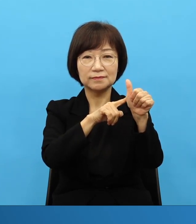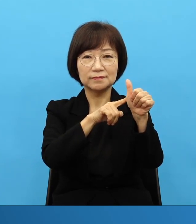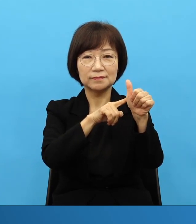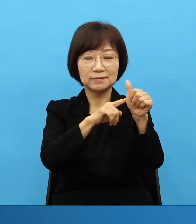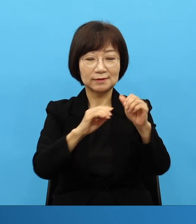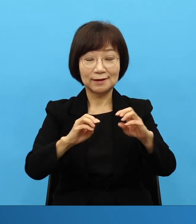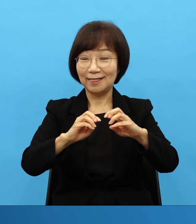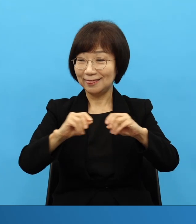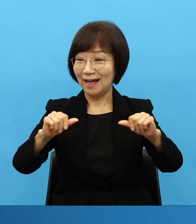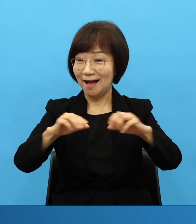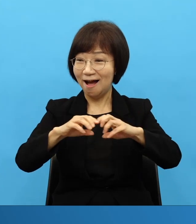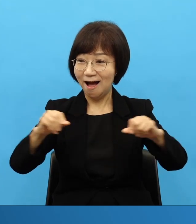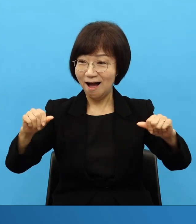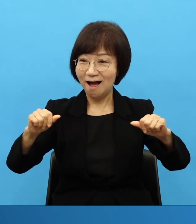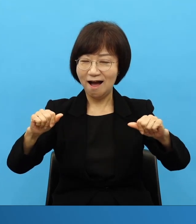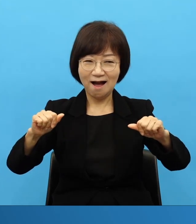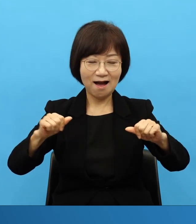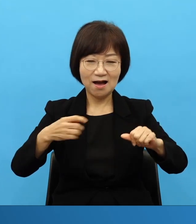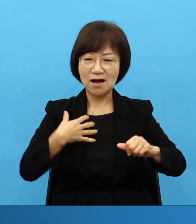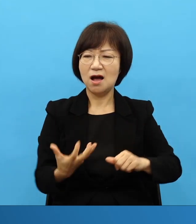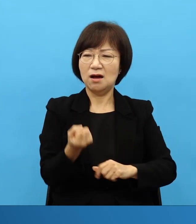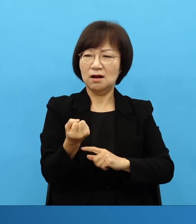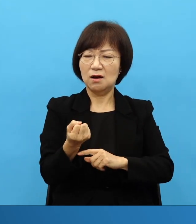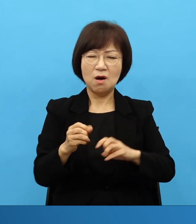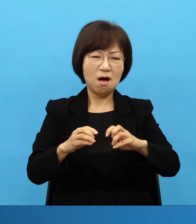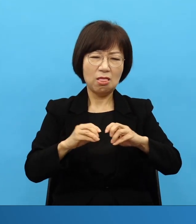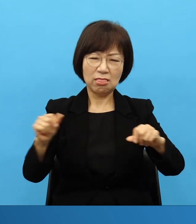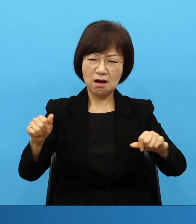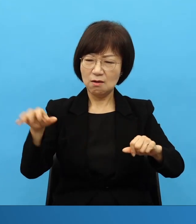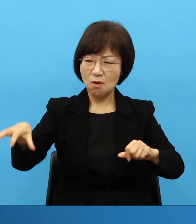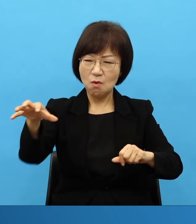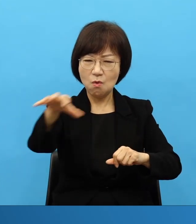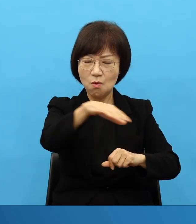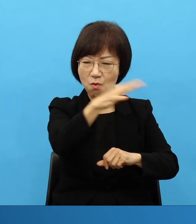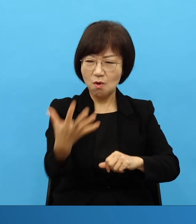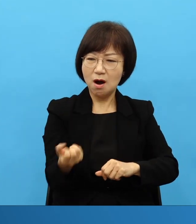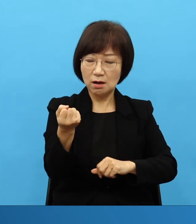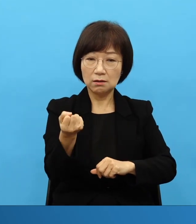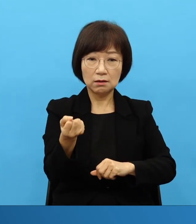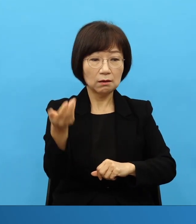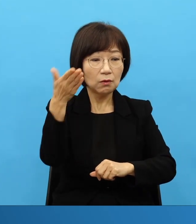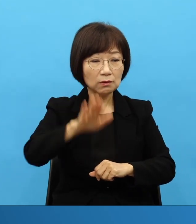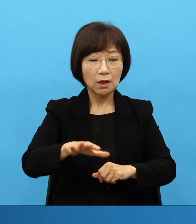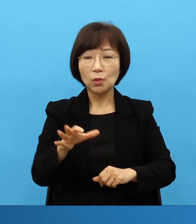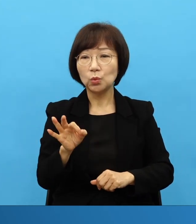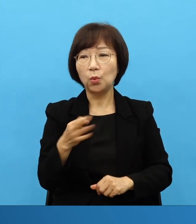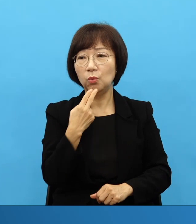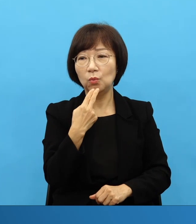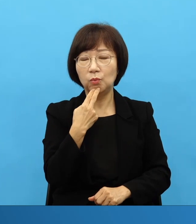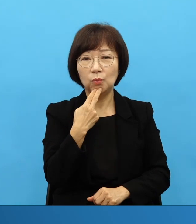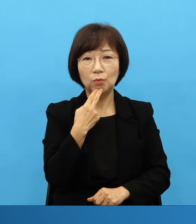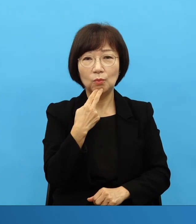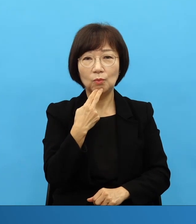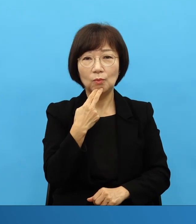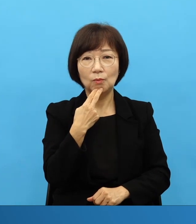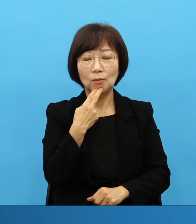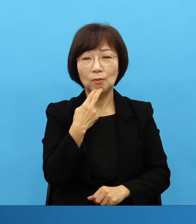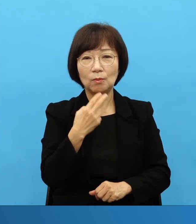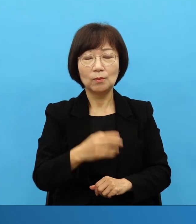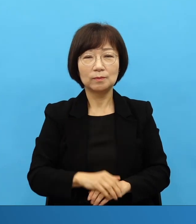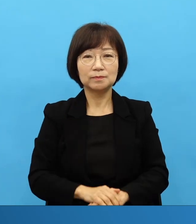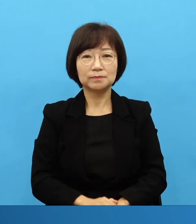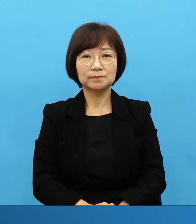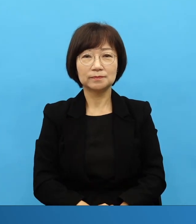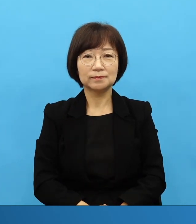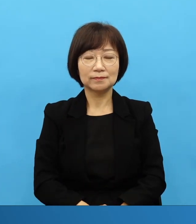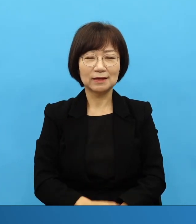돈이 없어. He possessed many land, but he didn't have any money. 그래가지고 보니까 나중에 그걸 제게